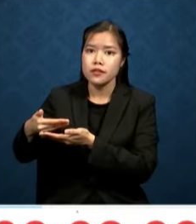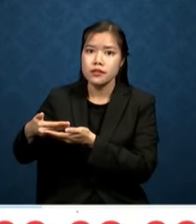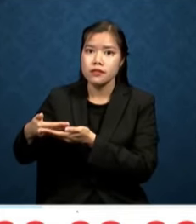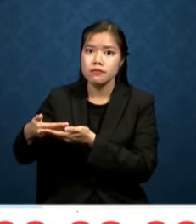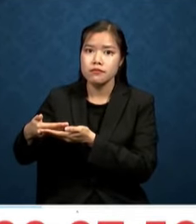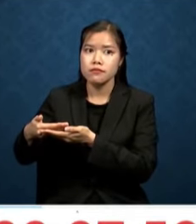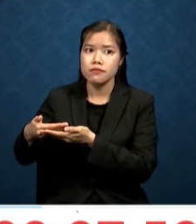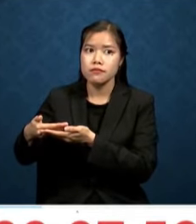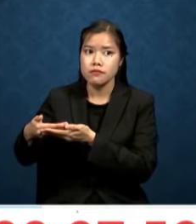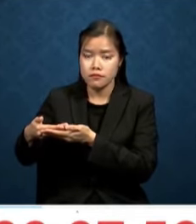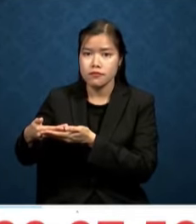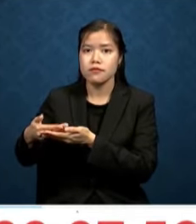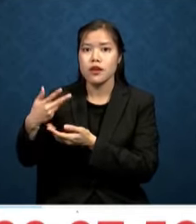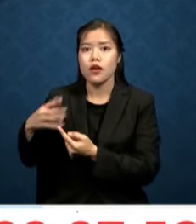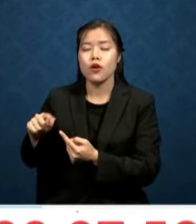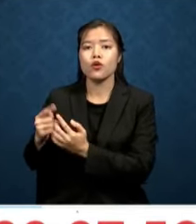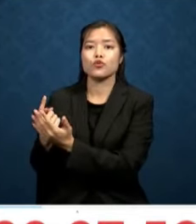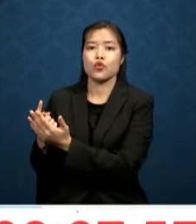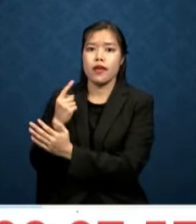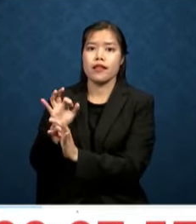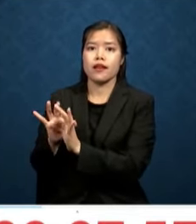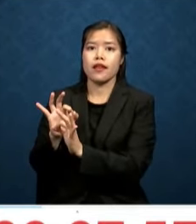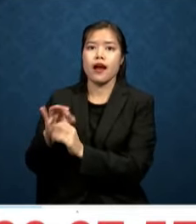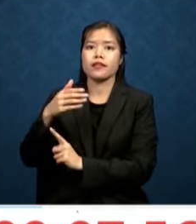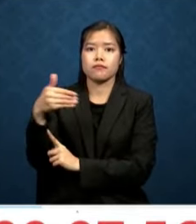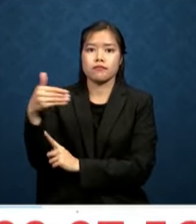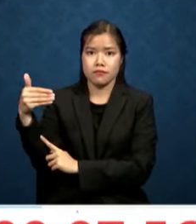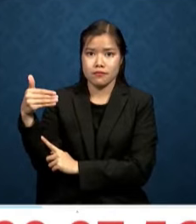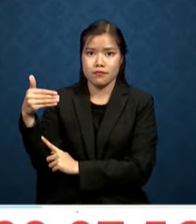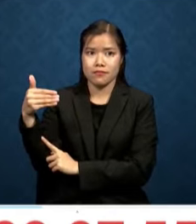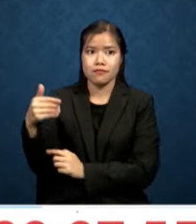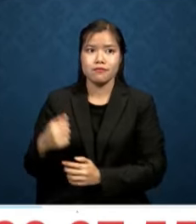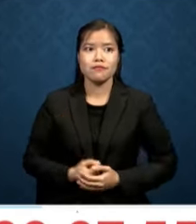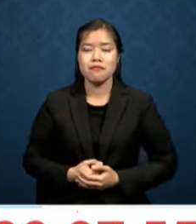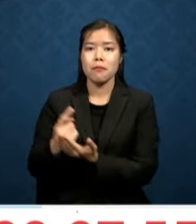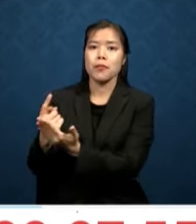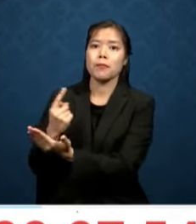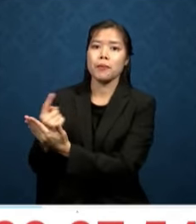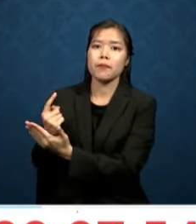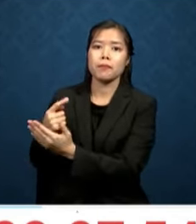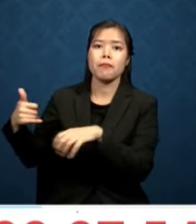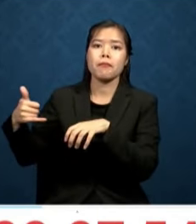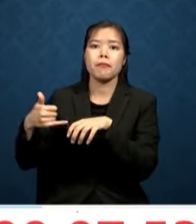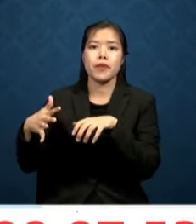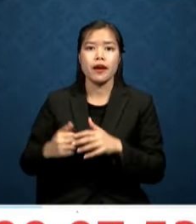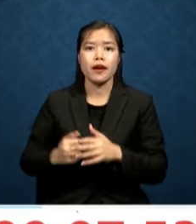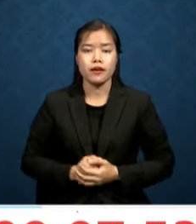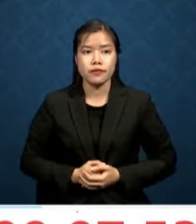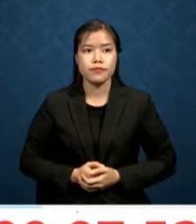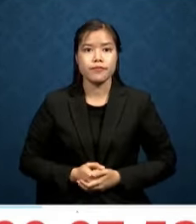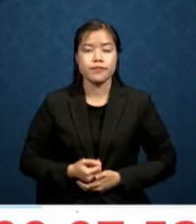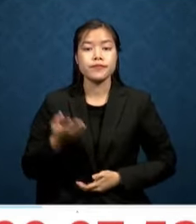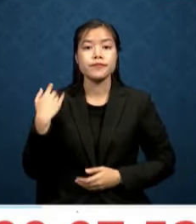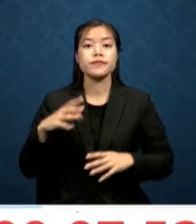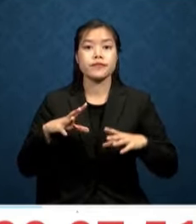ทนของธนาคารแห่งประเทศไทยซึ่งก็ต้องยอมรับนะครับหากวันนั้น